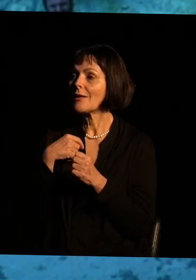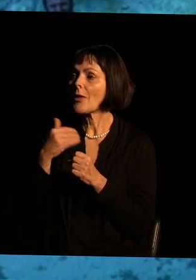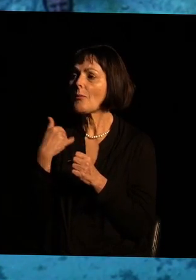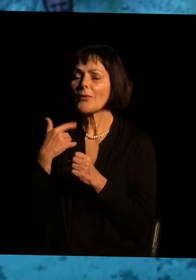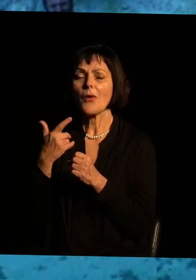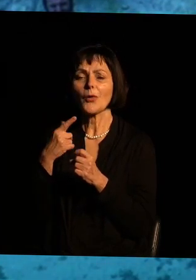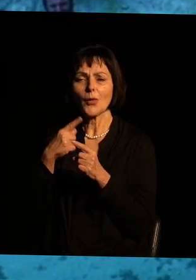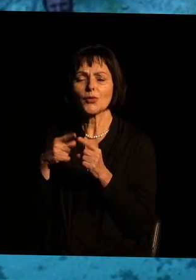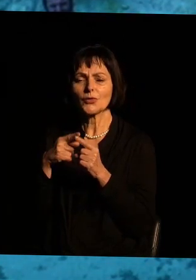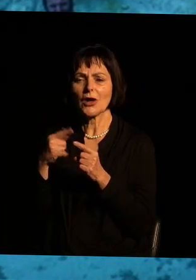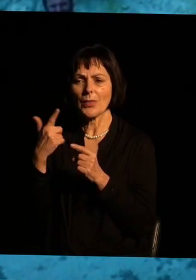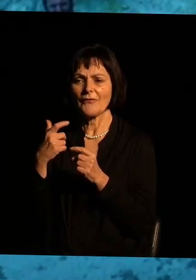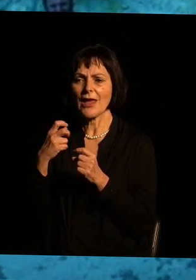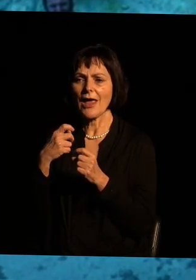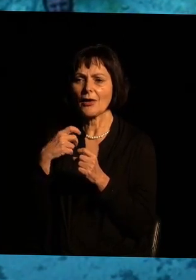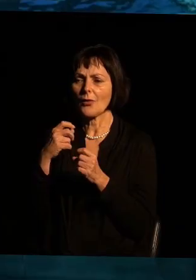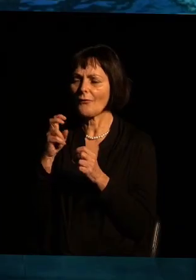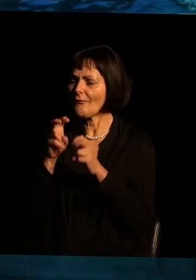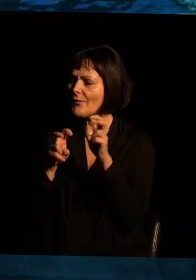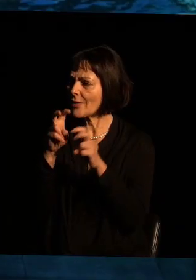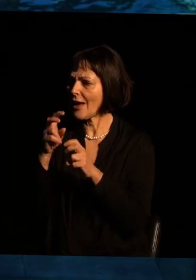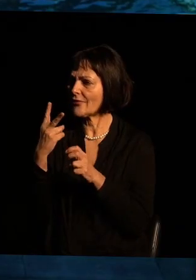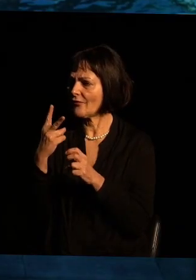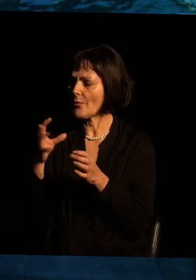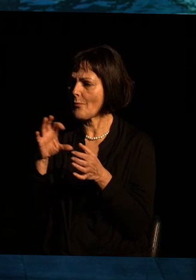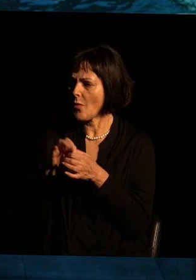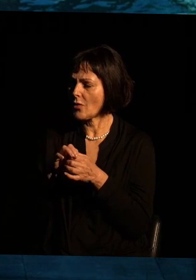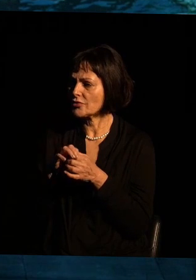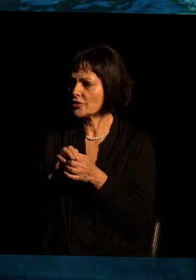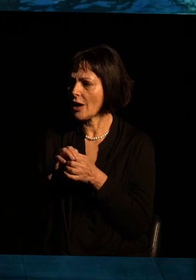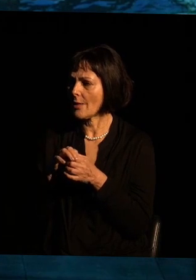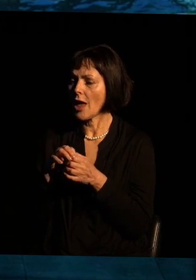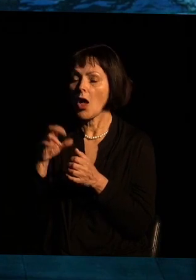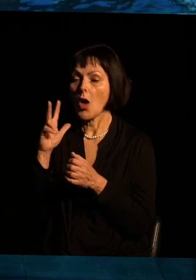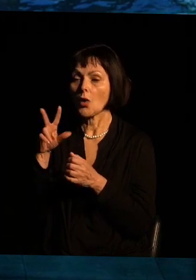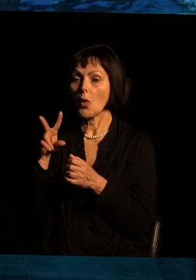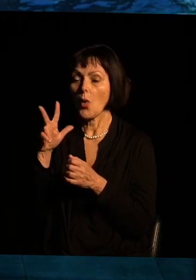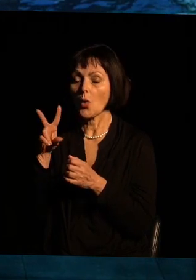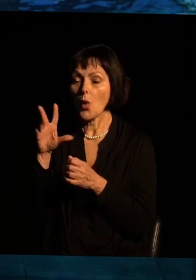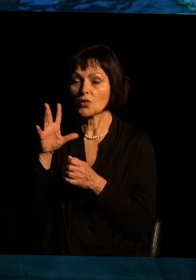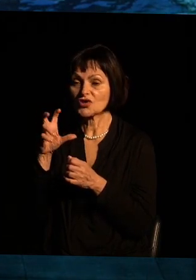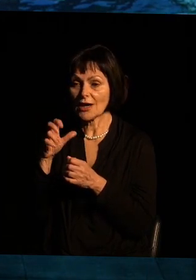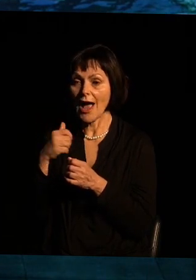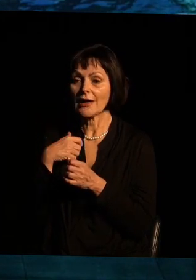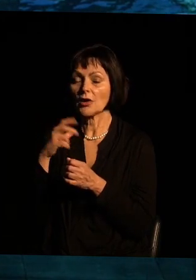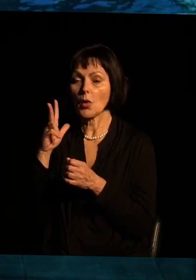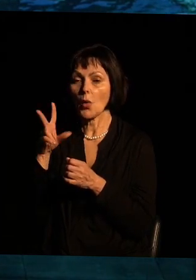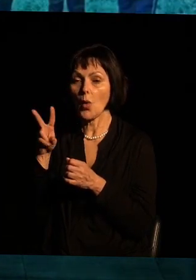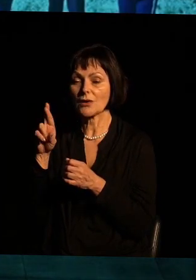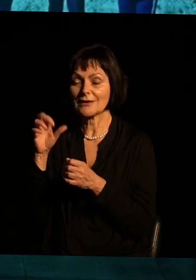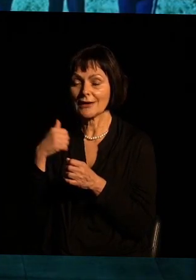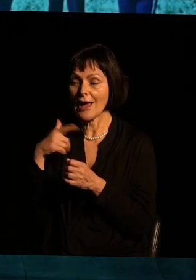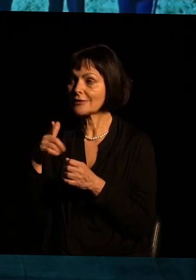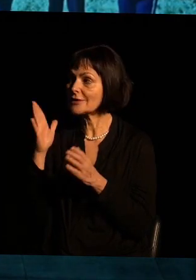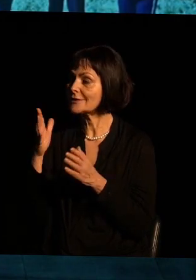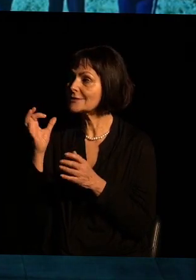to tak bardzo króciutko dwie wyprawy połączone. To właśnie Jurek Kukuczka i Wojtek Kurtyka, oni mieli